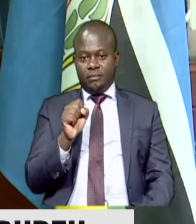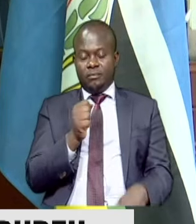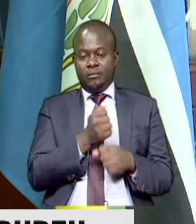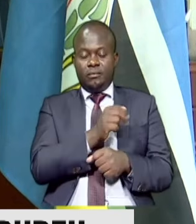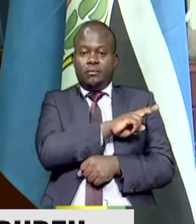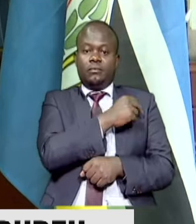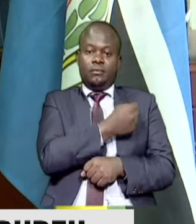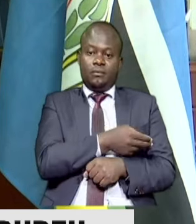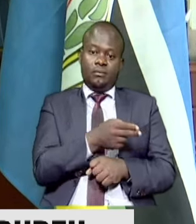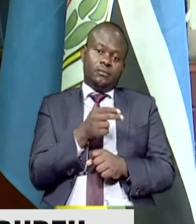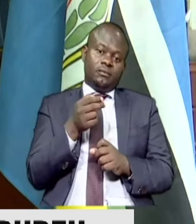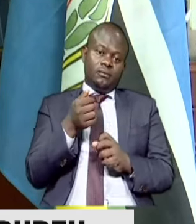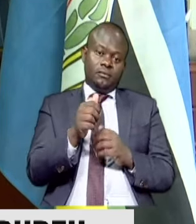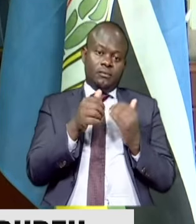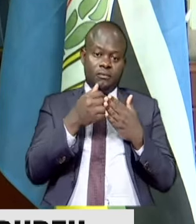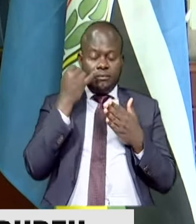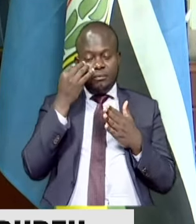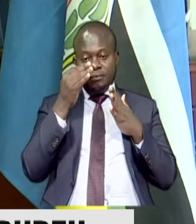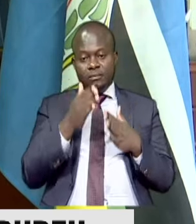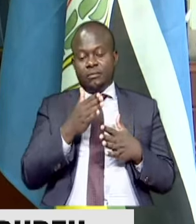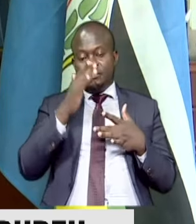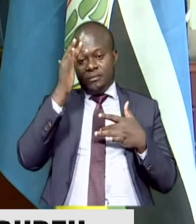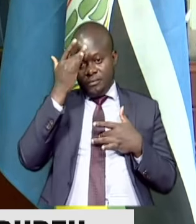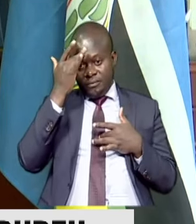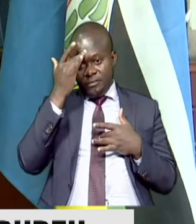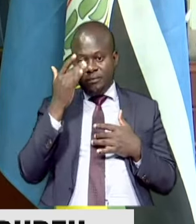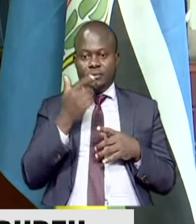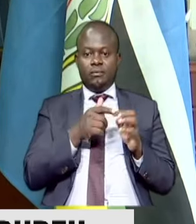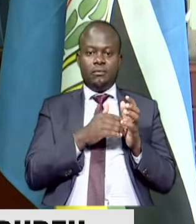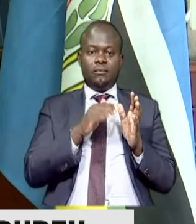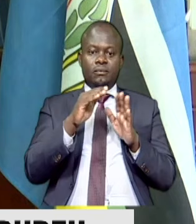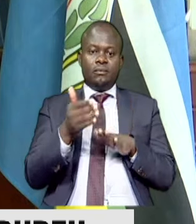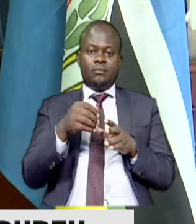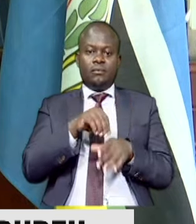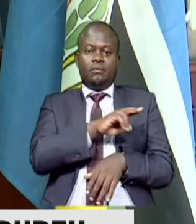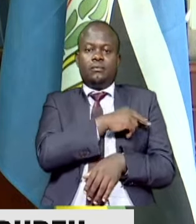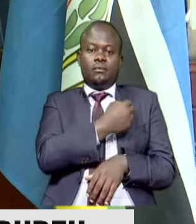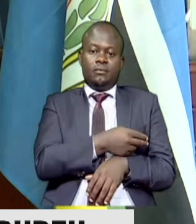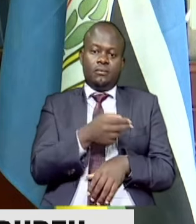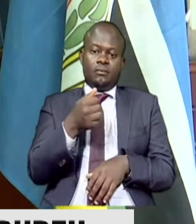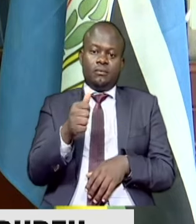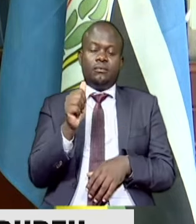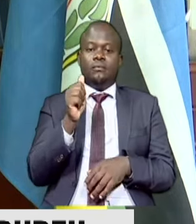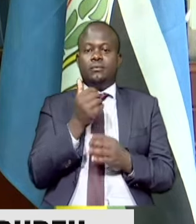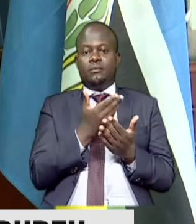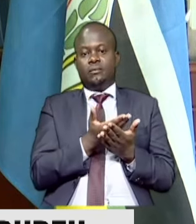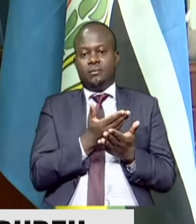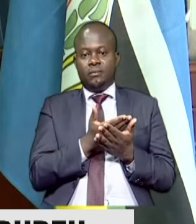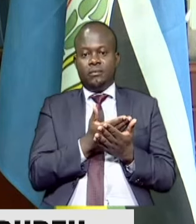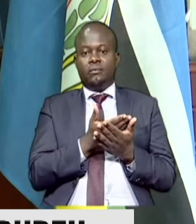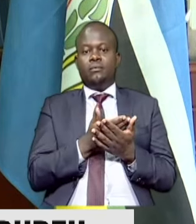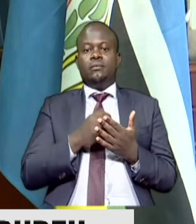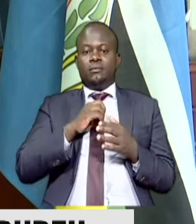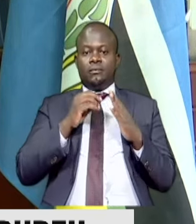muganga. Iyo umuntu yari arwaye akaba yitabye Imana mu bitaro, kwa muganga basaba ba nyiri